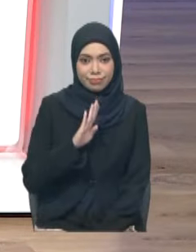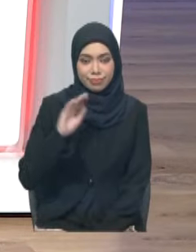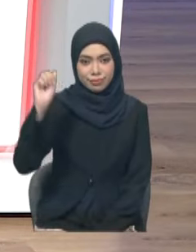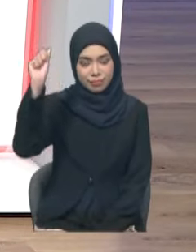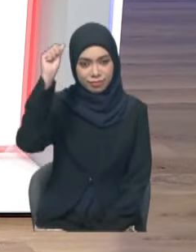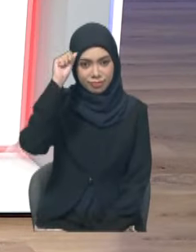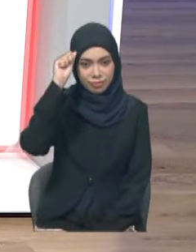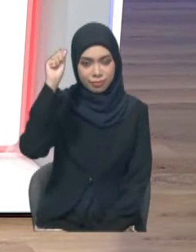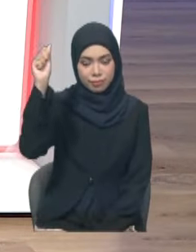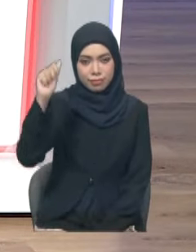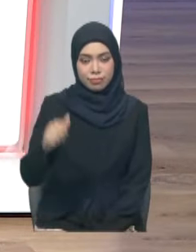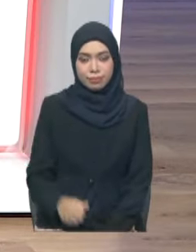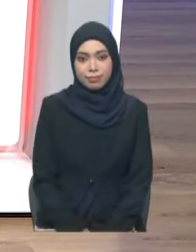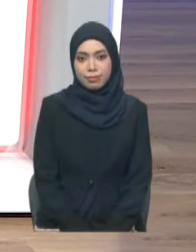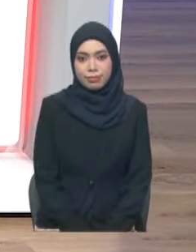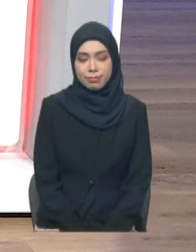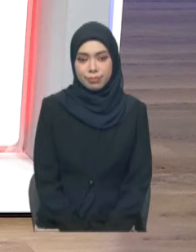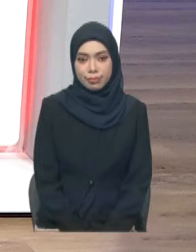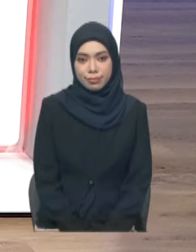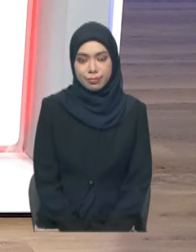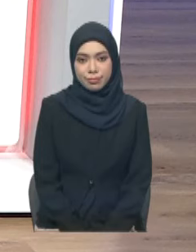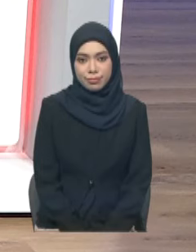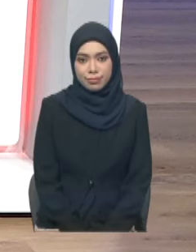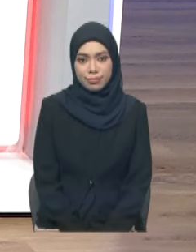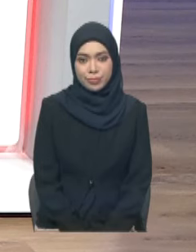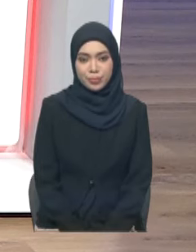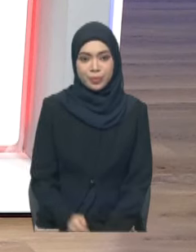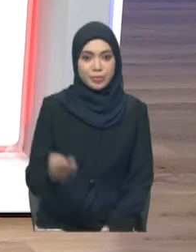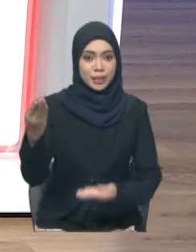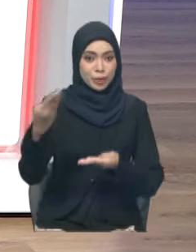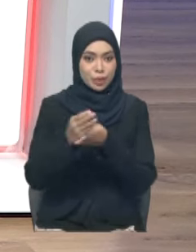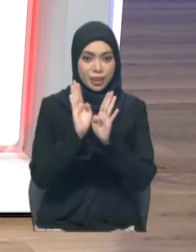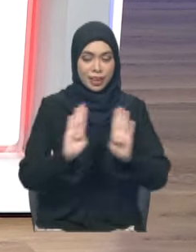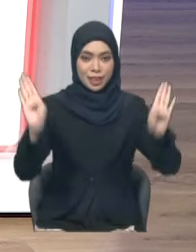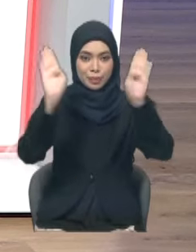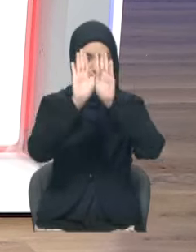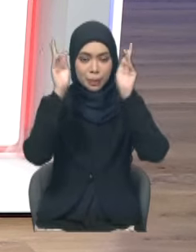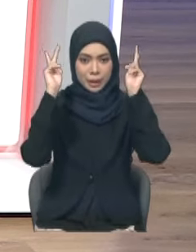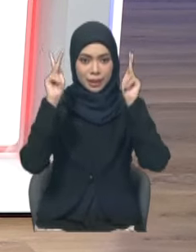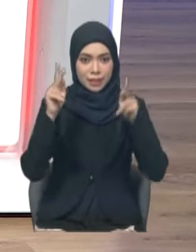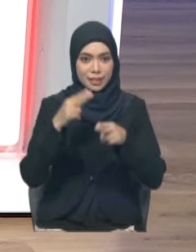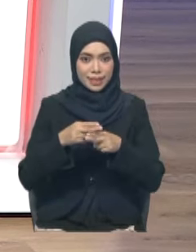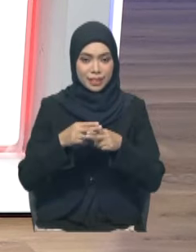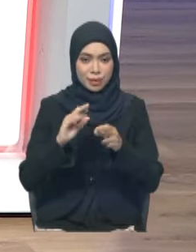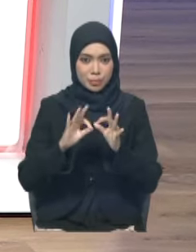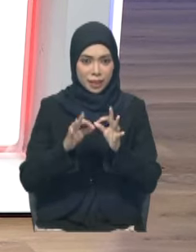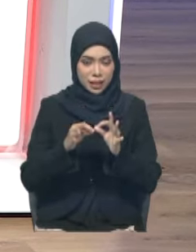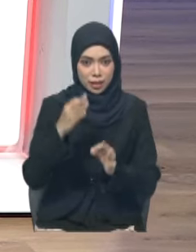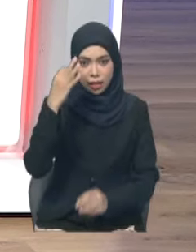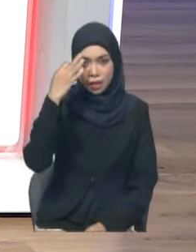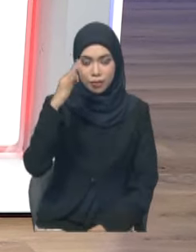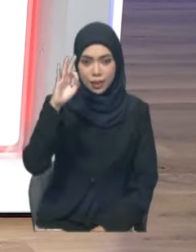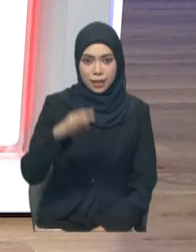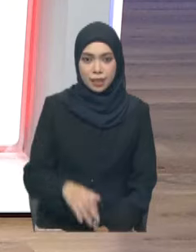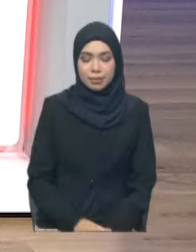Bismillahirrahmanirrahim. Assalamualaikum warahmatullahi wabarakatuh. Bersua dalam berita perdana malam ini, saya Syafal Bakrin Haji